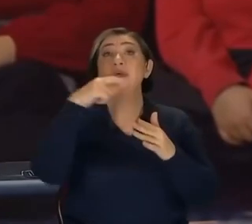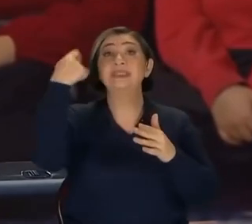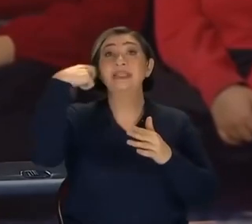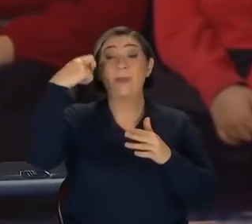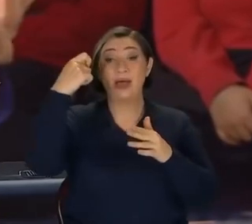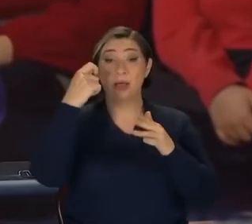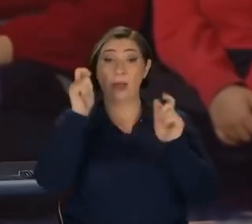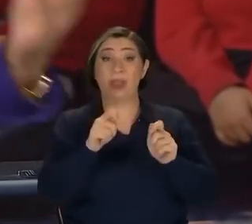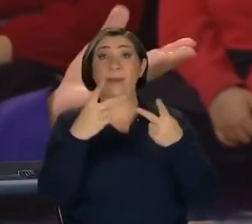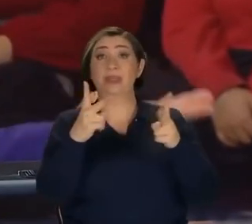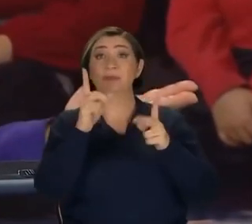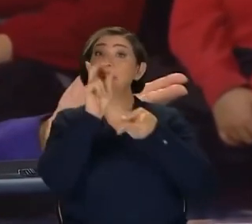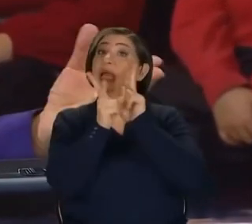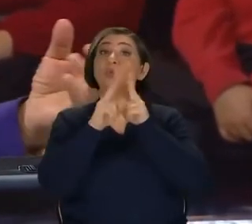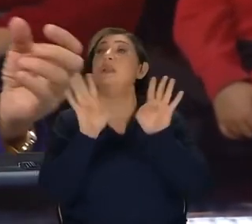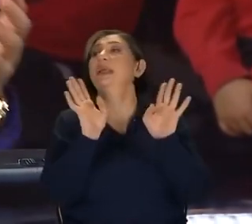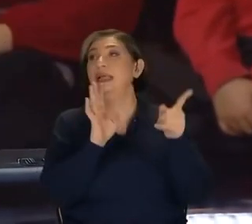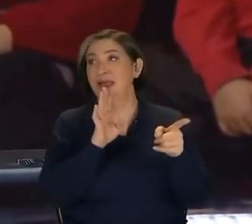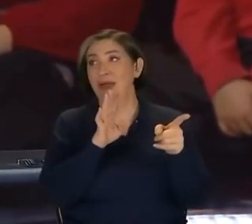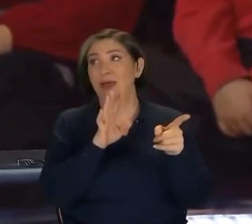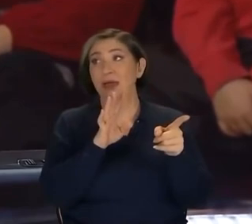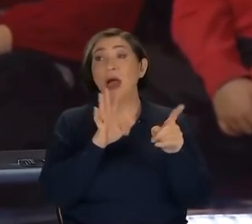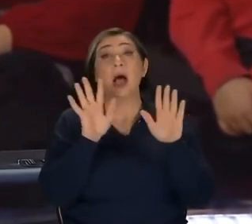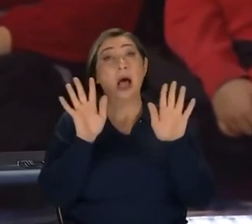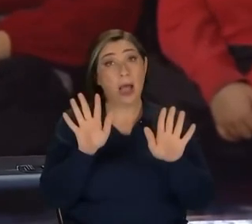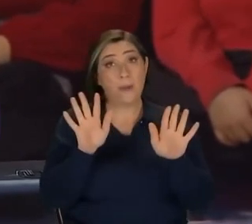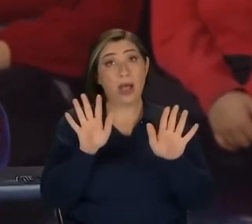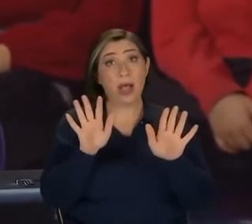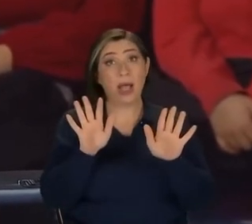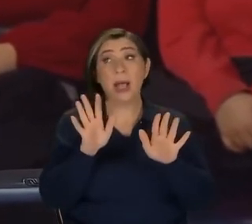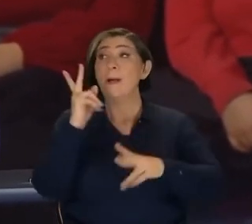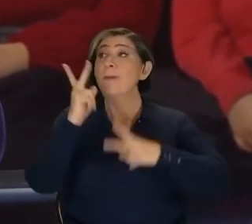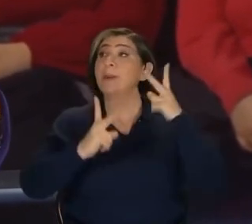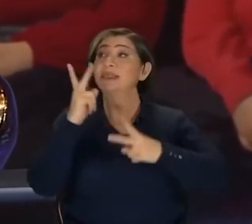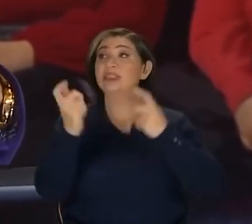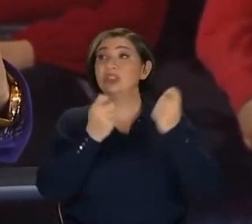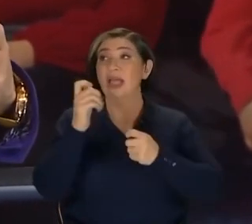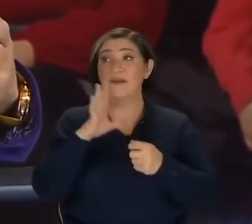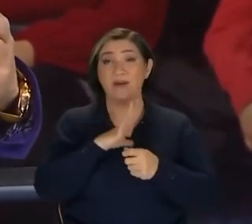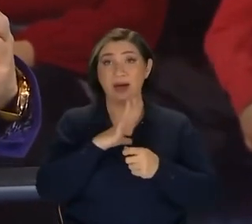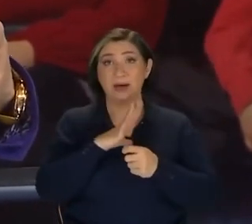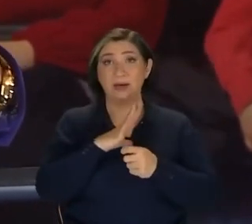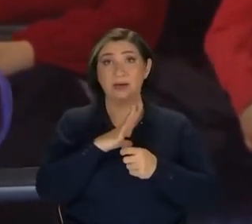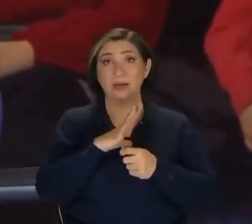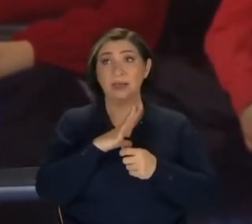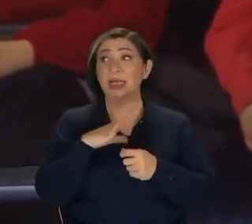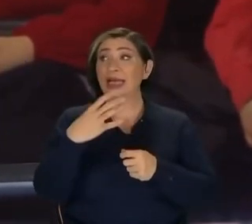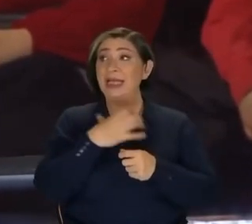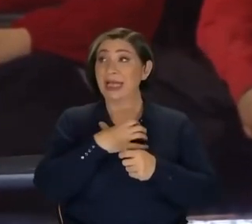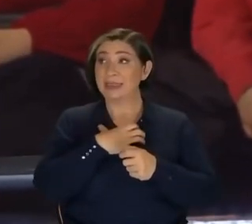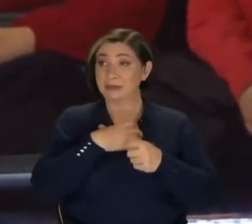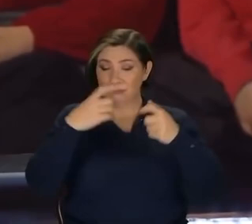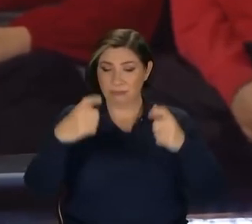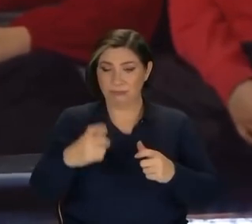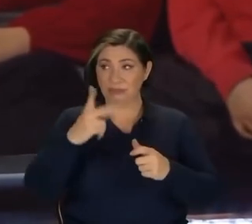sinema filmi olarak yapılabilirdi. Bir tiyatro değil o. Eyvallah. Ama bazı işler var. Yani kendi